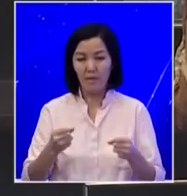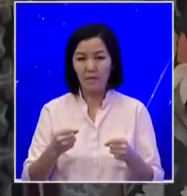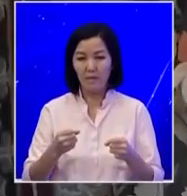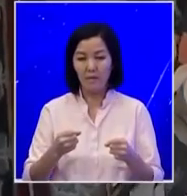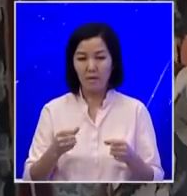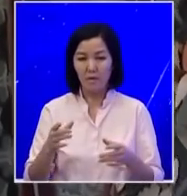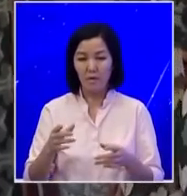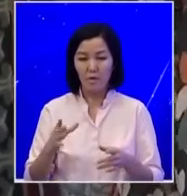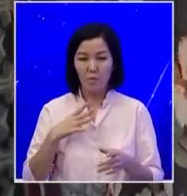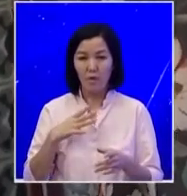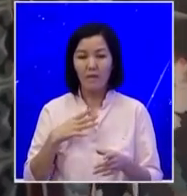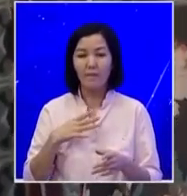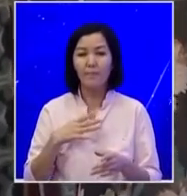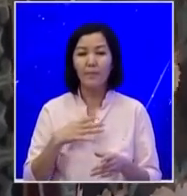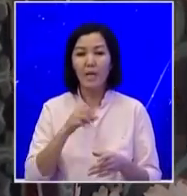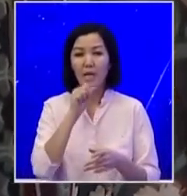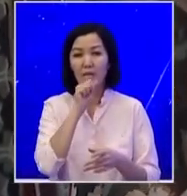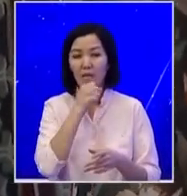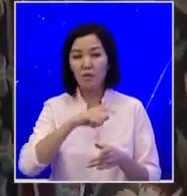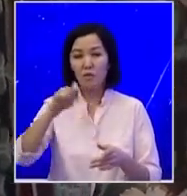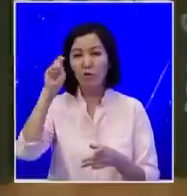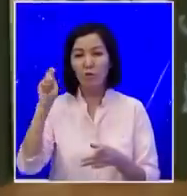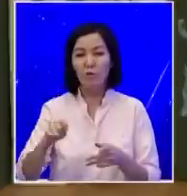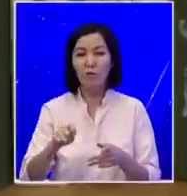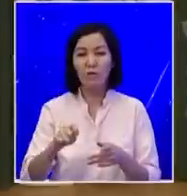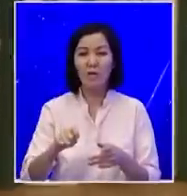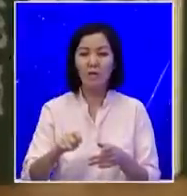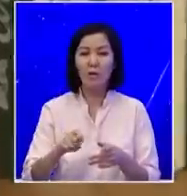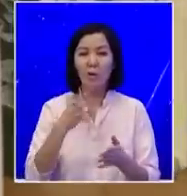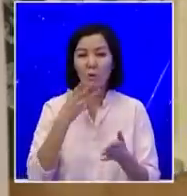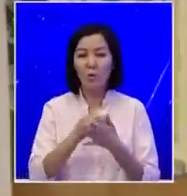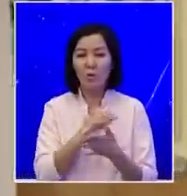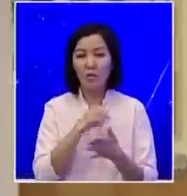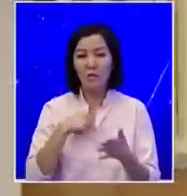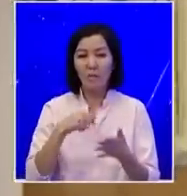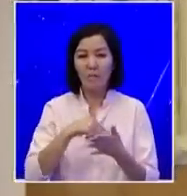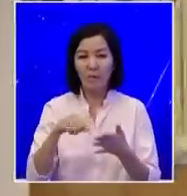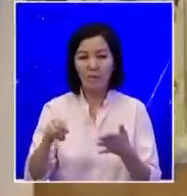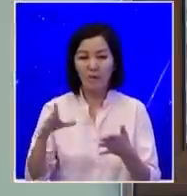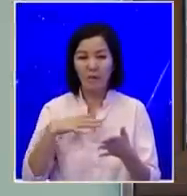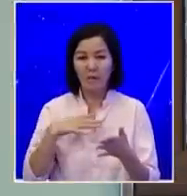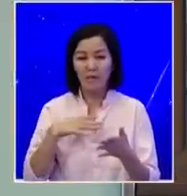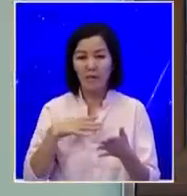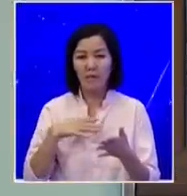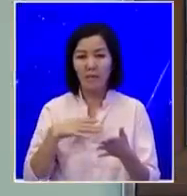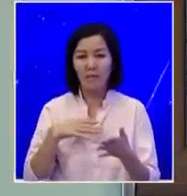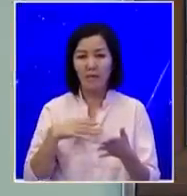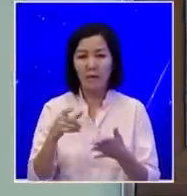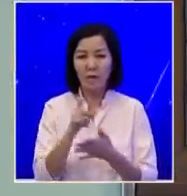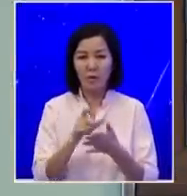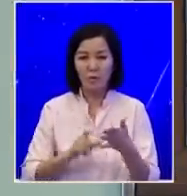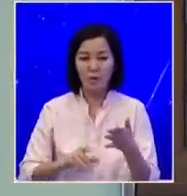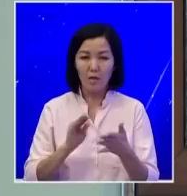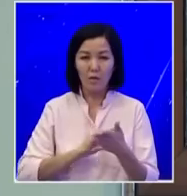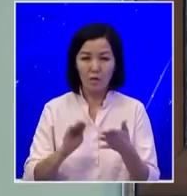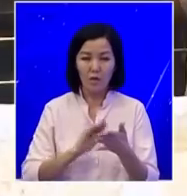саламат. Ғайыс Егенбердиев соғыс саласында да қаламын қолынан тастамаған. Елге оралған соң қаруын қаламға ауыстырды. Журналистика саласында